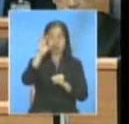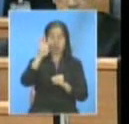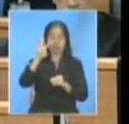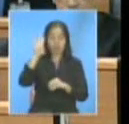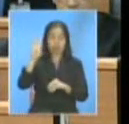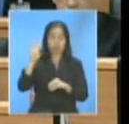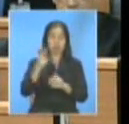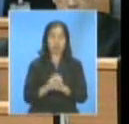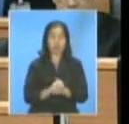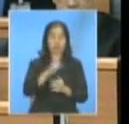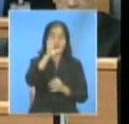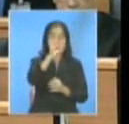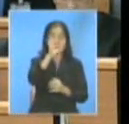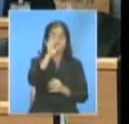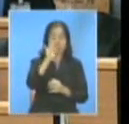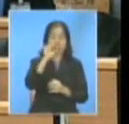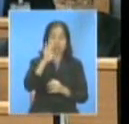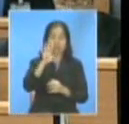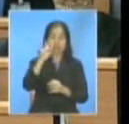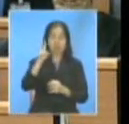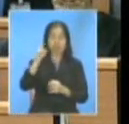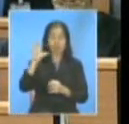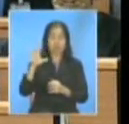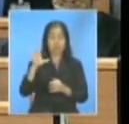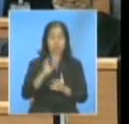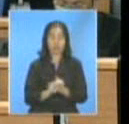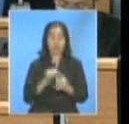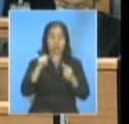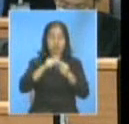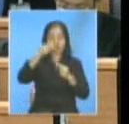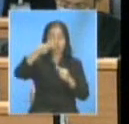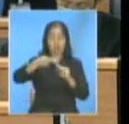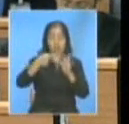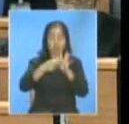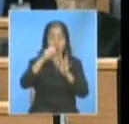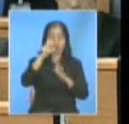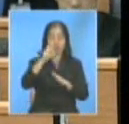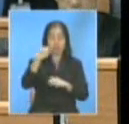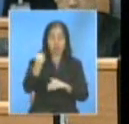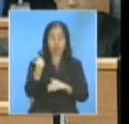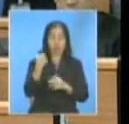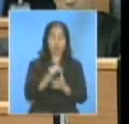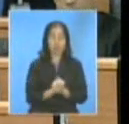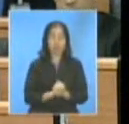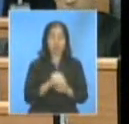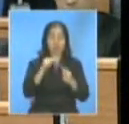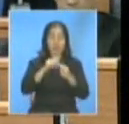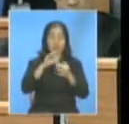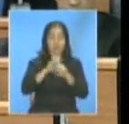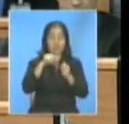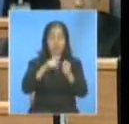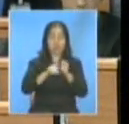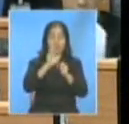98414และโฉนดเลขที่98415นะที่หาดฟรีดอมตำบลกะรุนอำเภอภูเก็ต